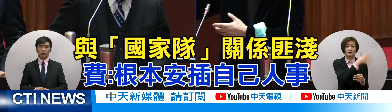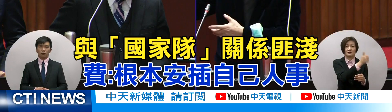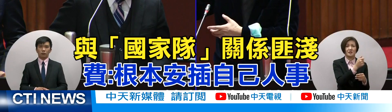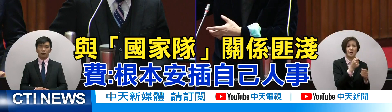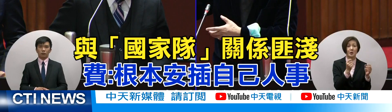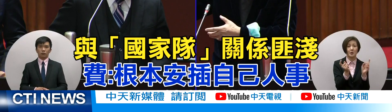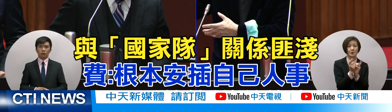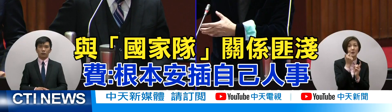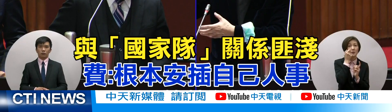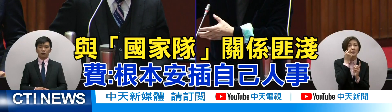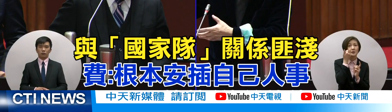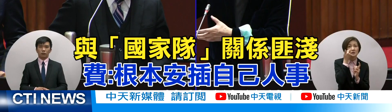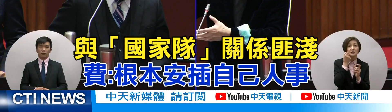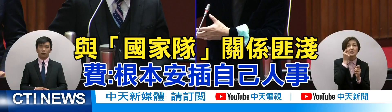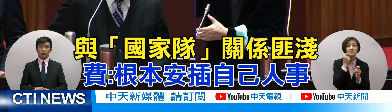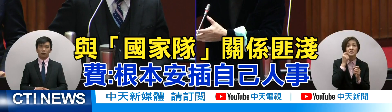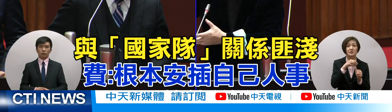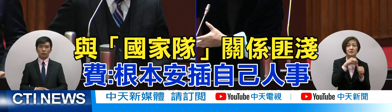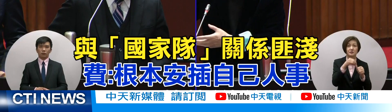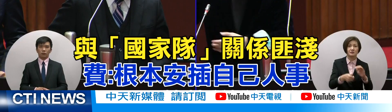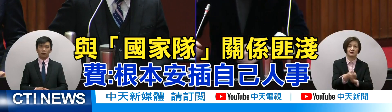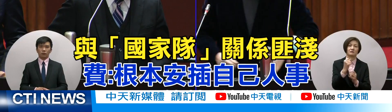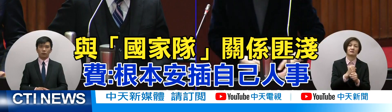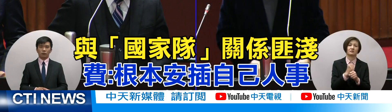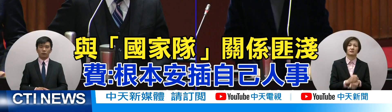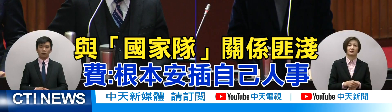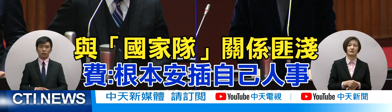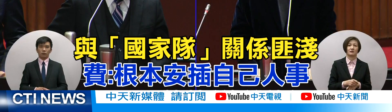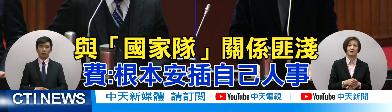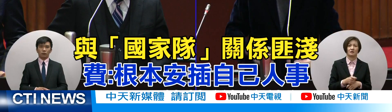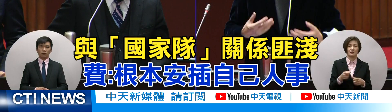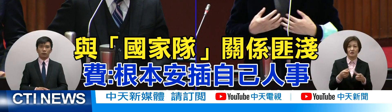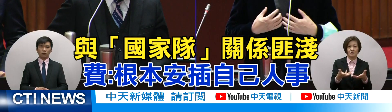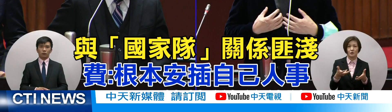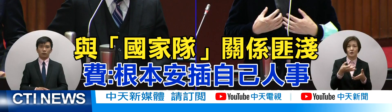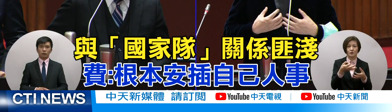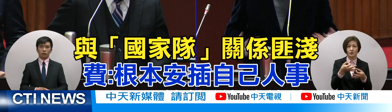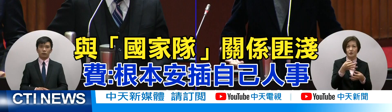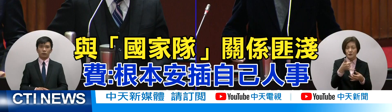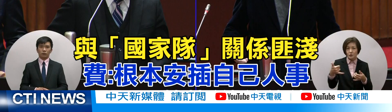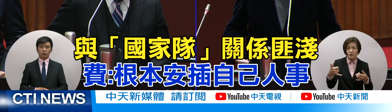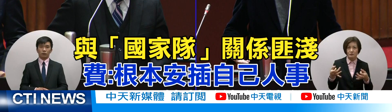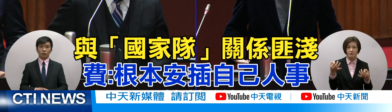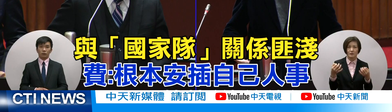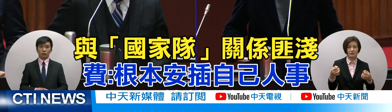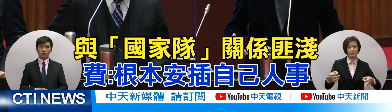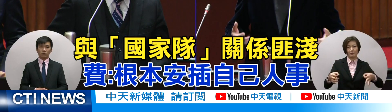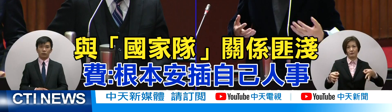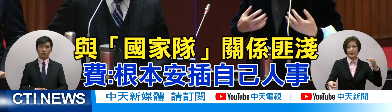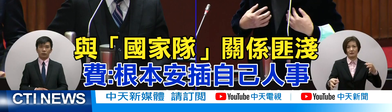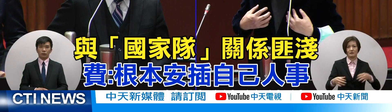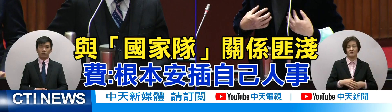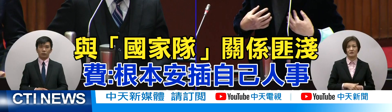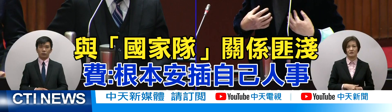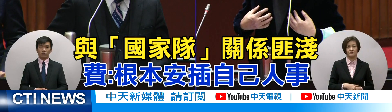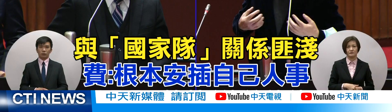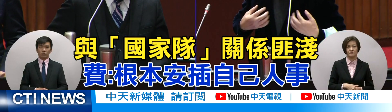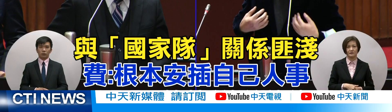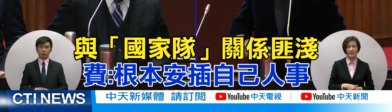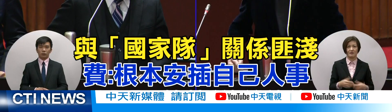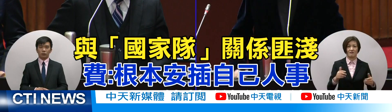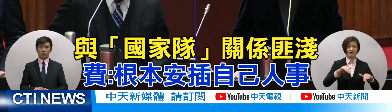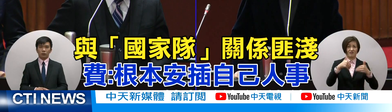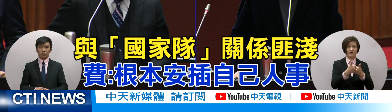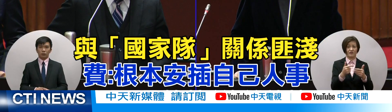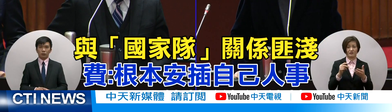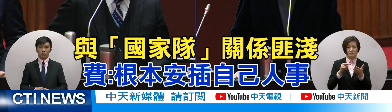的，比工人的薪水多了很多的。结果呢，这家公司亏损了，不让立法院，不让